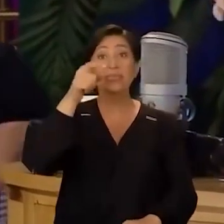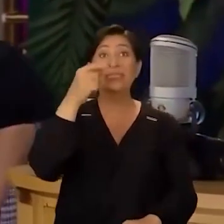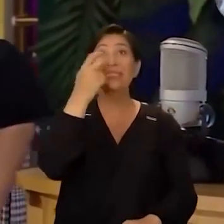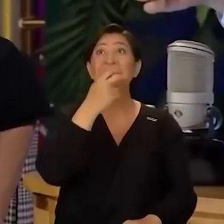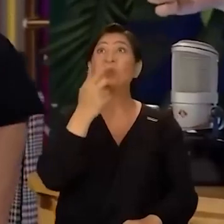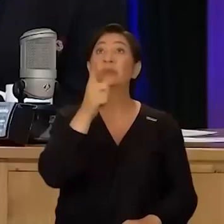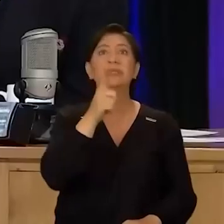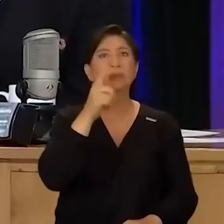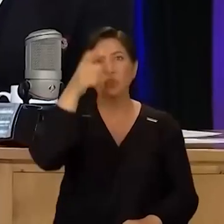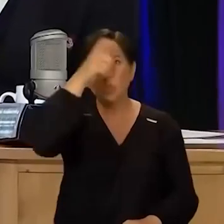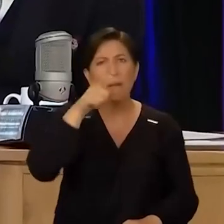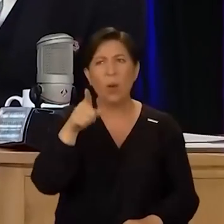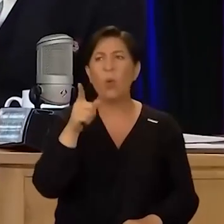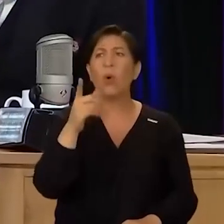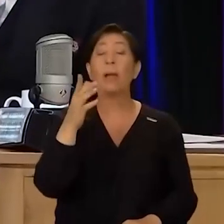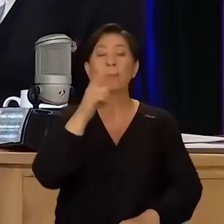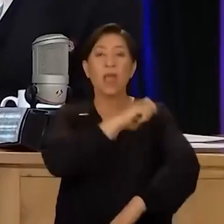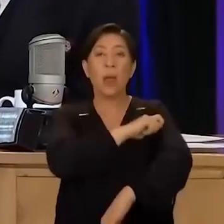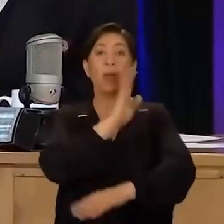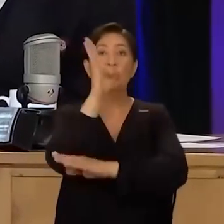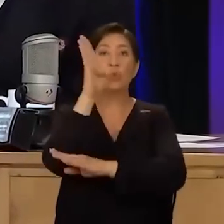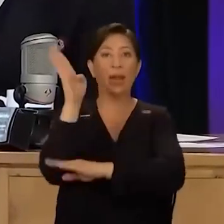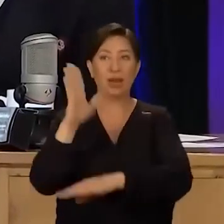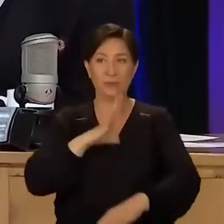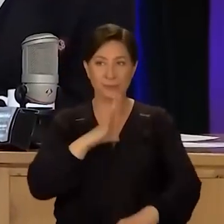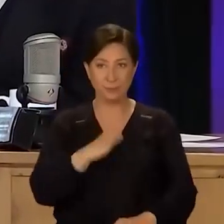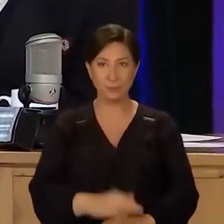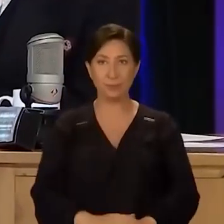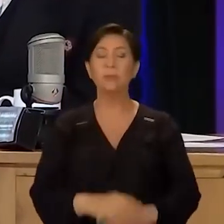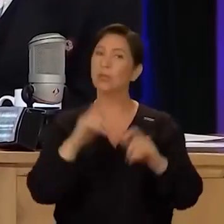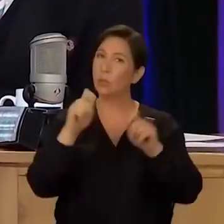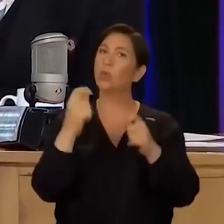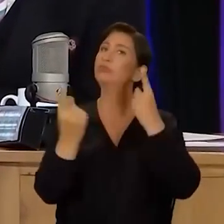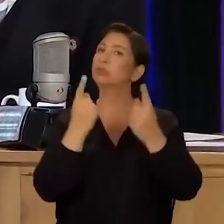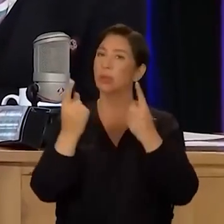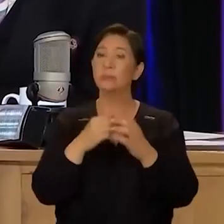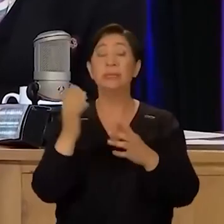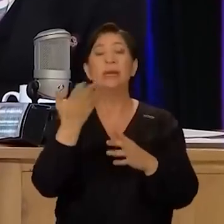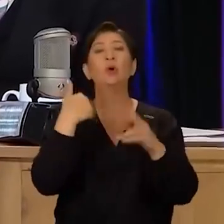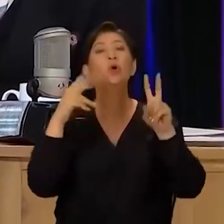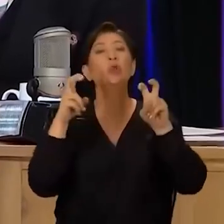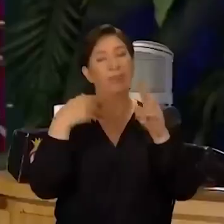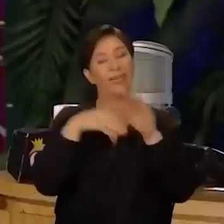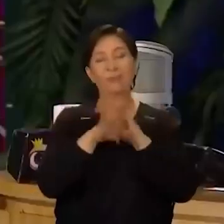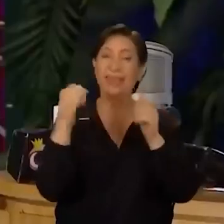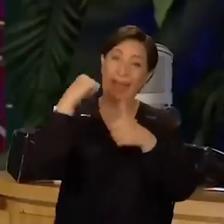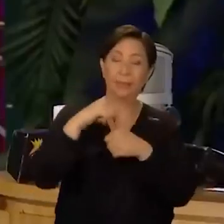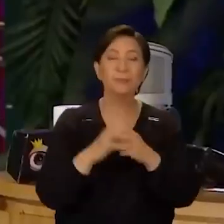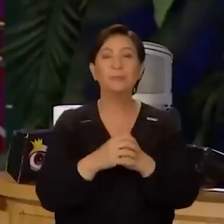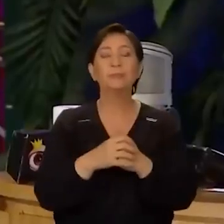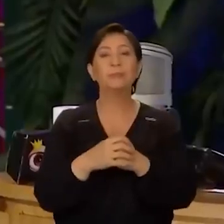değildi o kadar sevmiyorum şimdi bir Almanya turneleri falan var yapıyor gene bir şeyler neyse döneyim